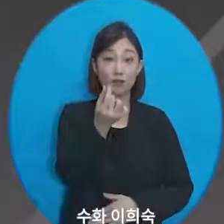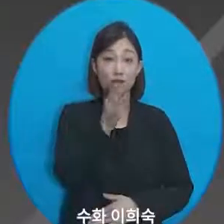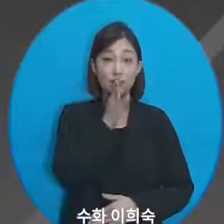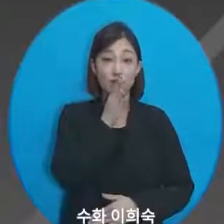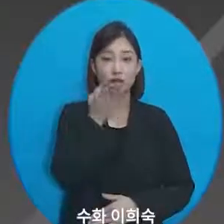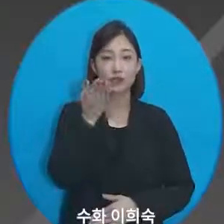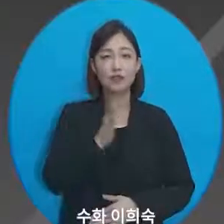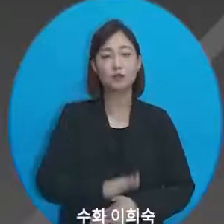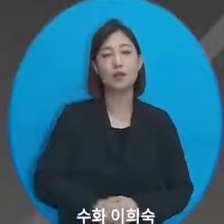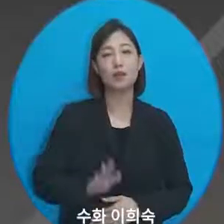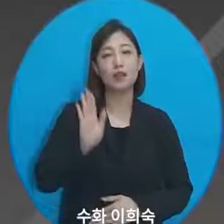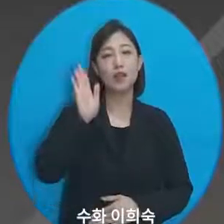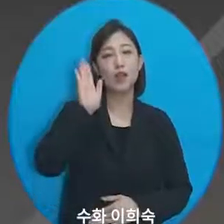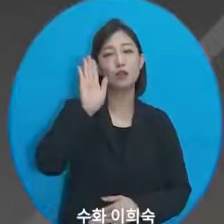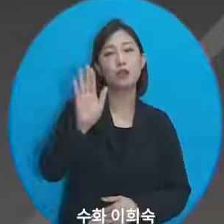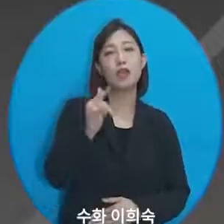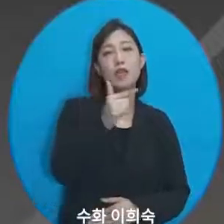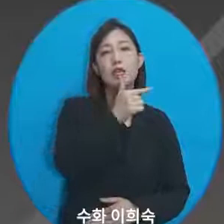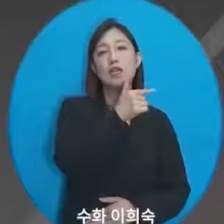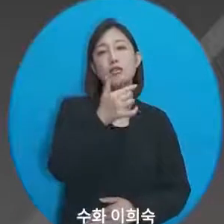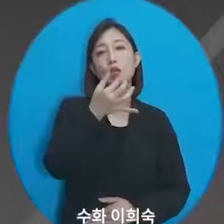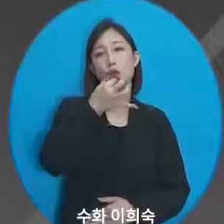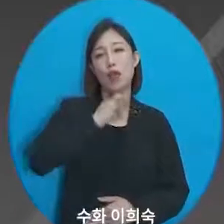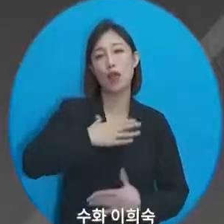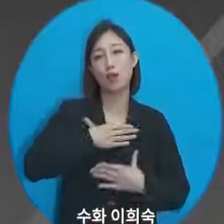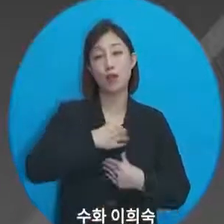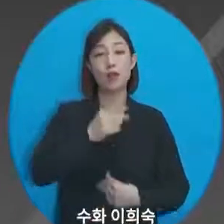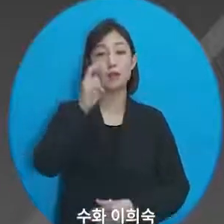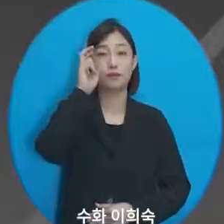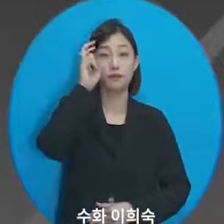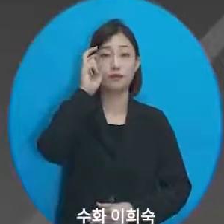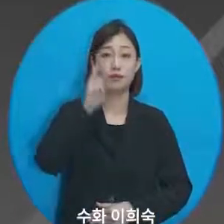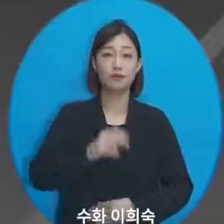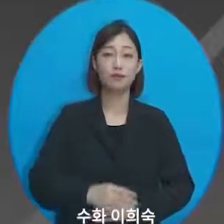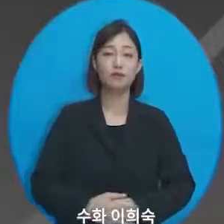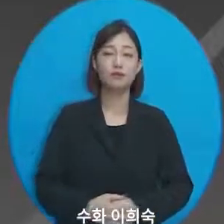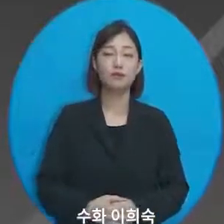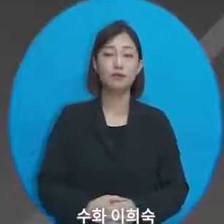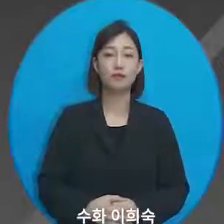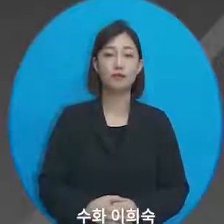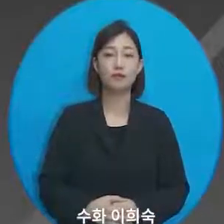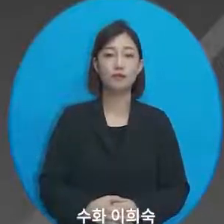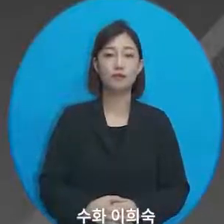큰 편리성으로 이어진다라고 말씀드릴 수가 있겠고요.